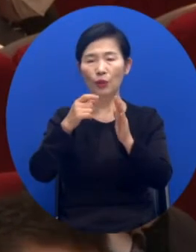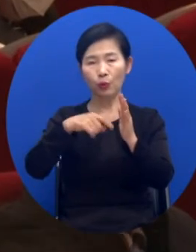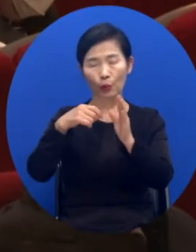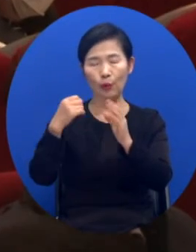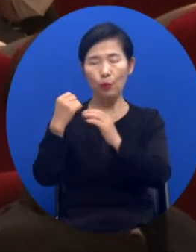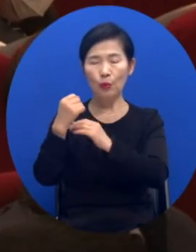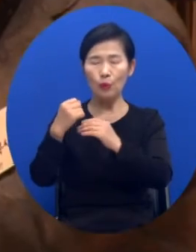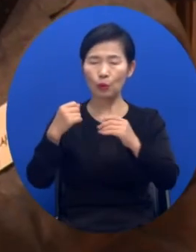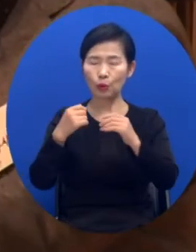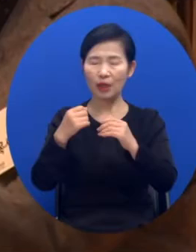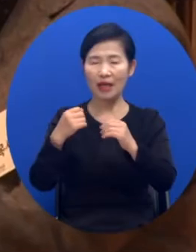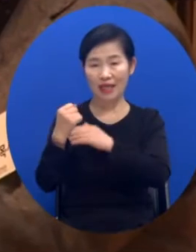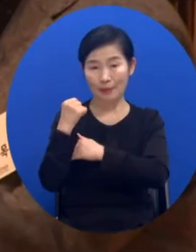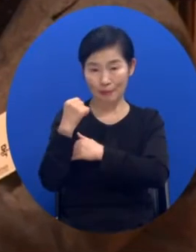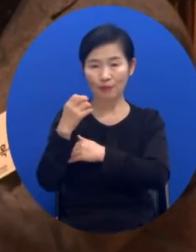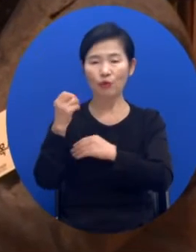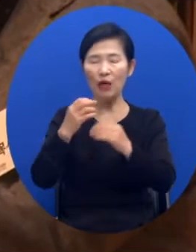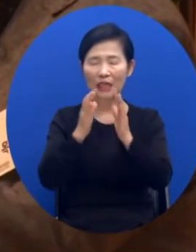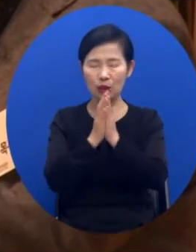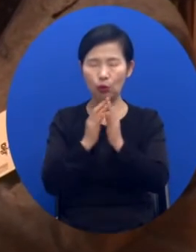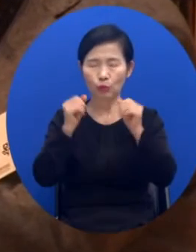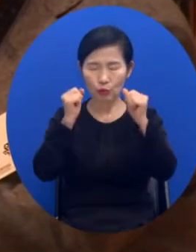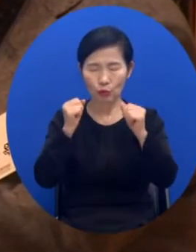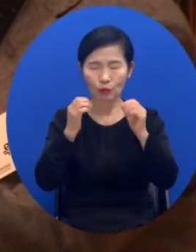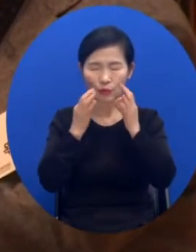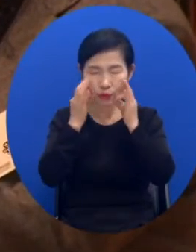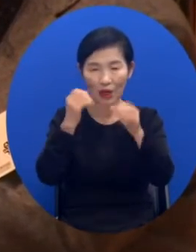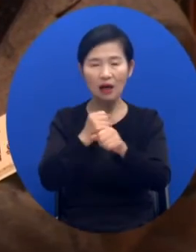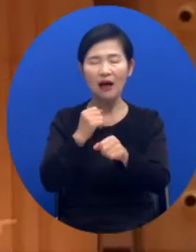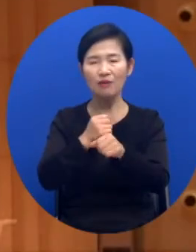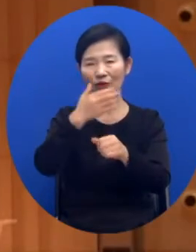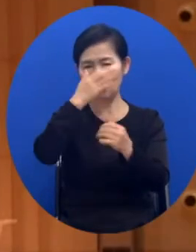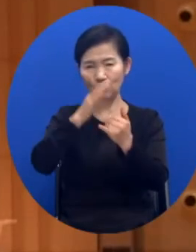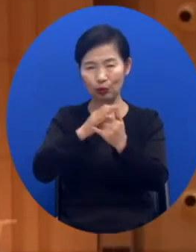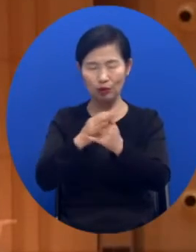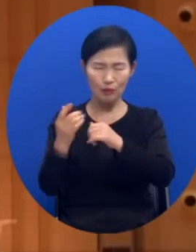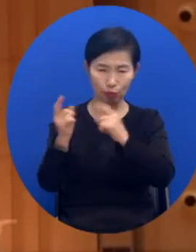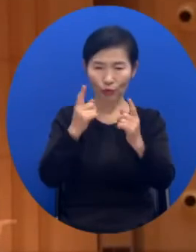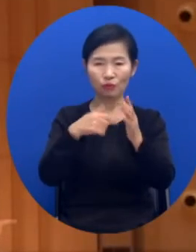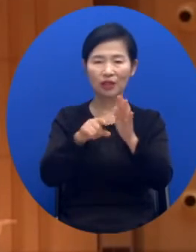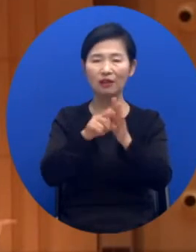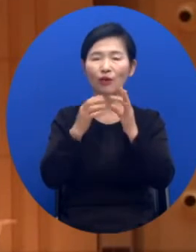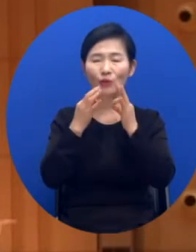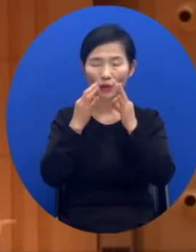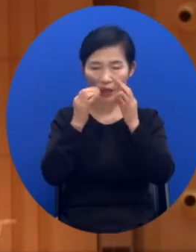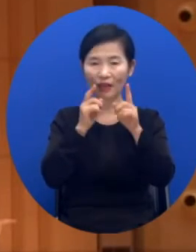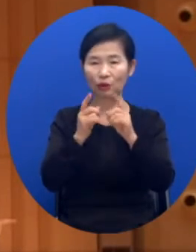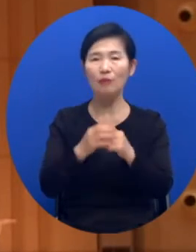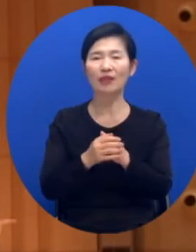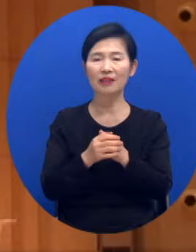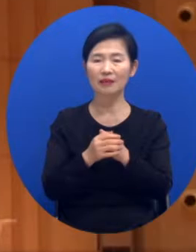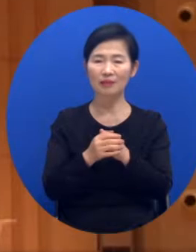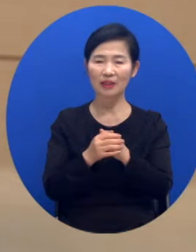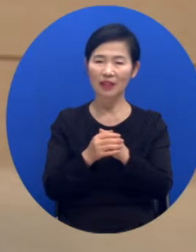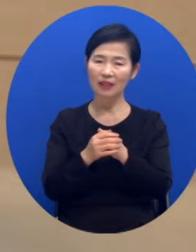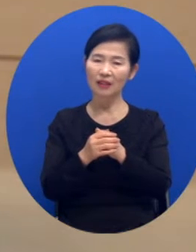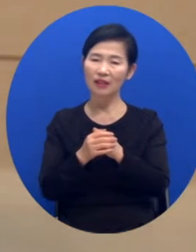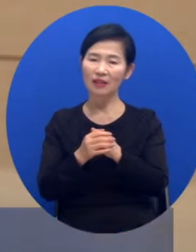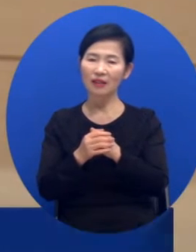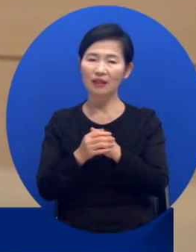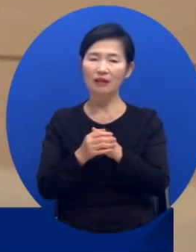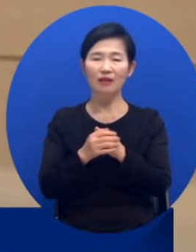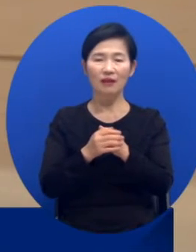힘쓰고 한국교회 미래 인 다음세대 부흥을 위해 노력을 다하겠다 고 전했습니다 우리 장로교 의